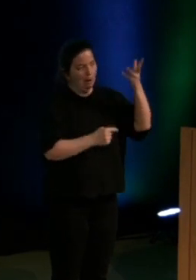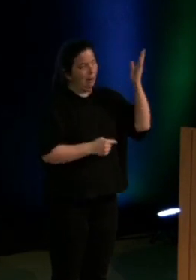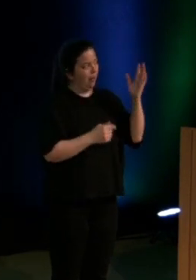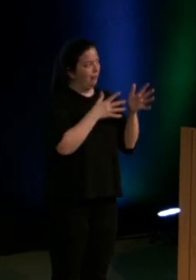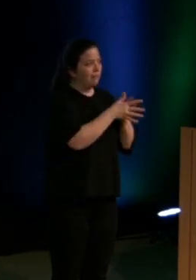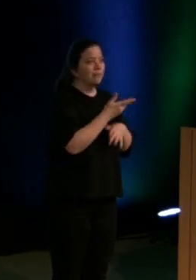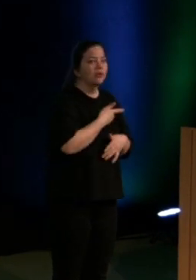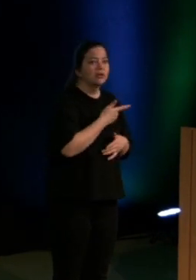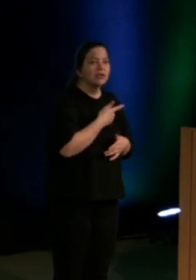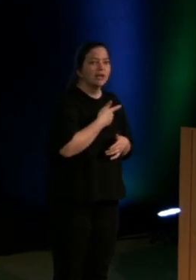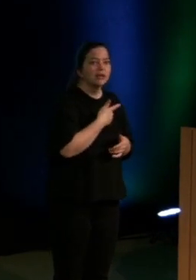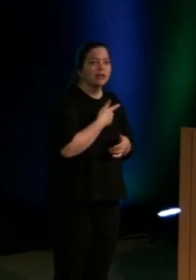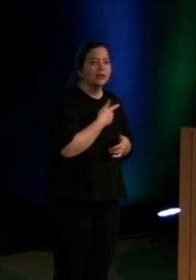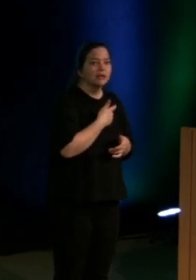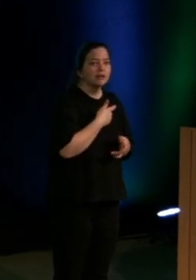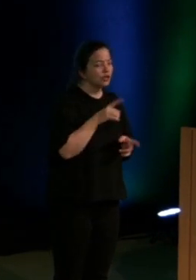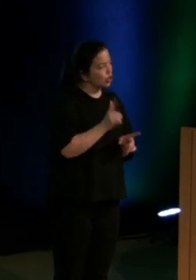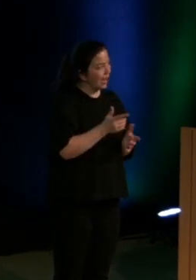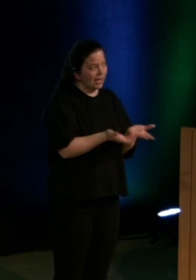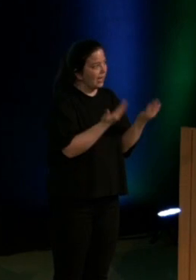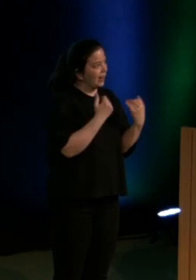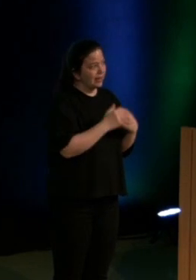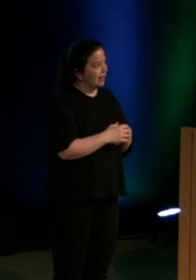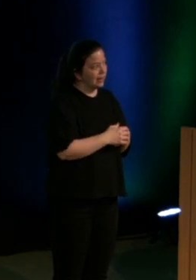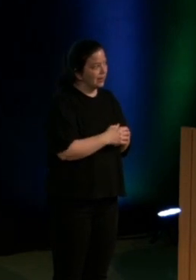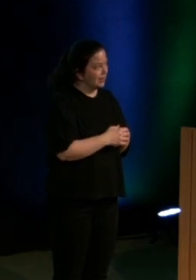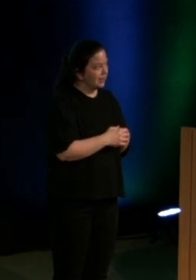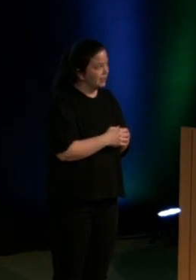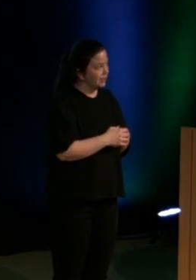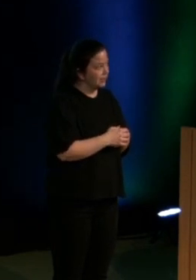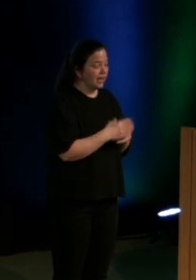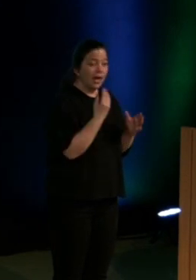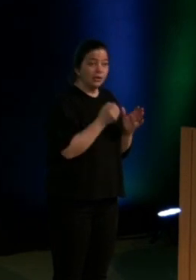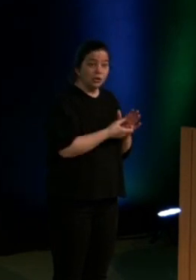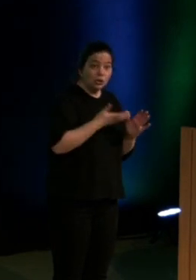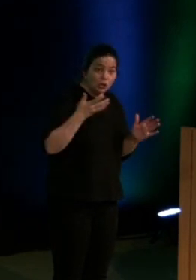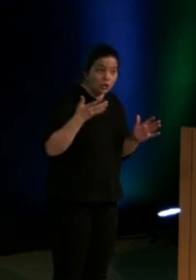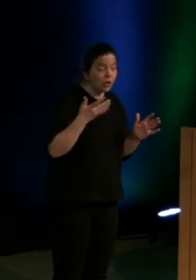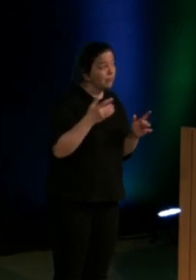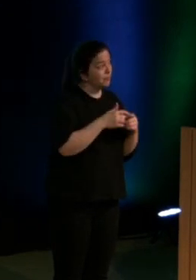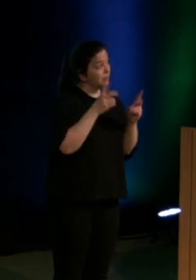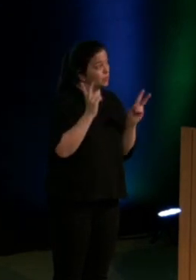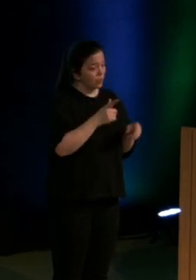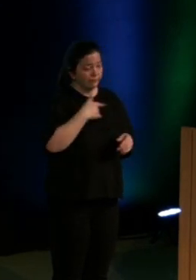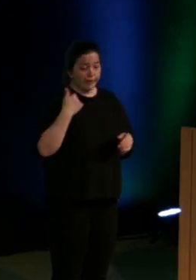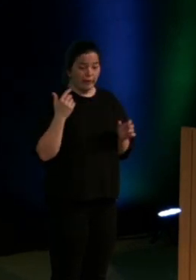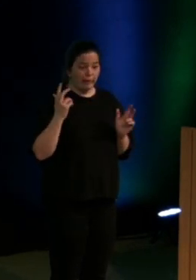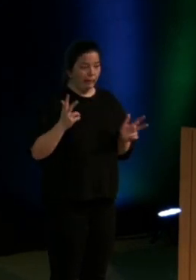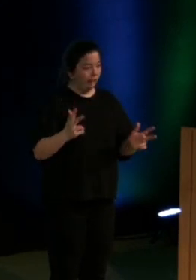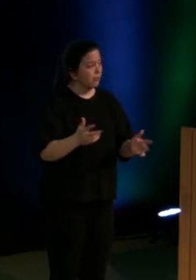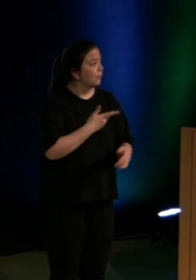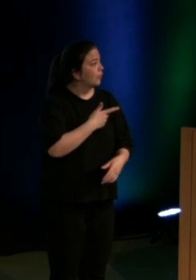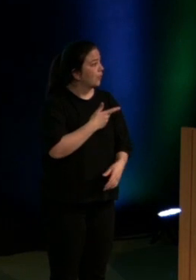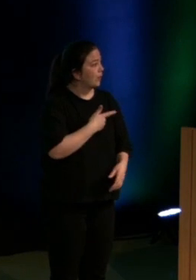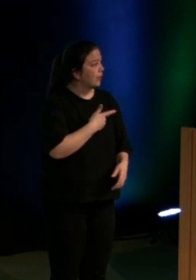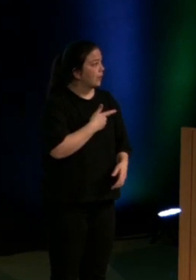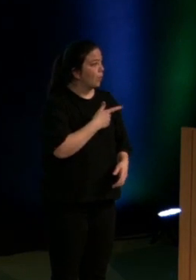for det er ikke enkelt Det er ikke nødvendigvis enkelt Det koster og det er mye vi ikke har fått til og det er mye vi